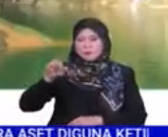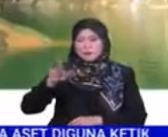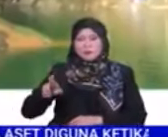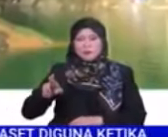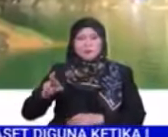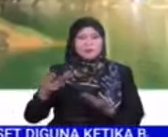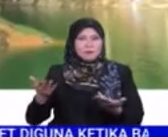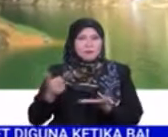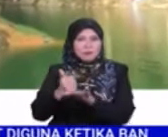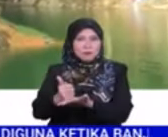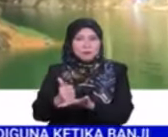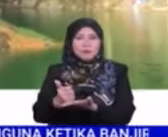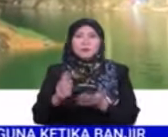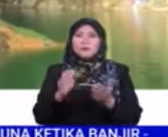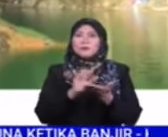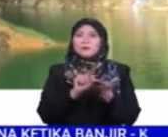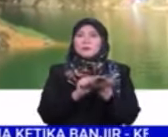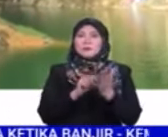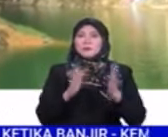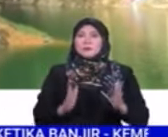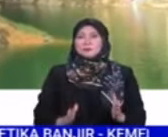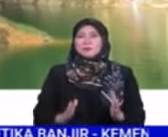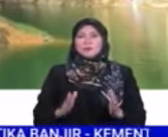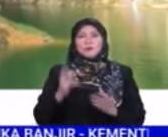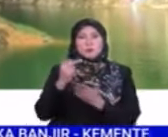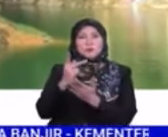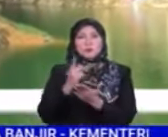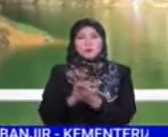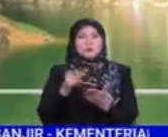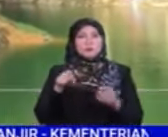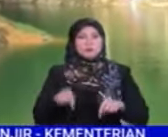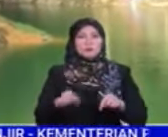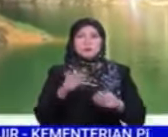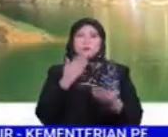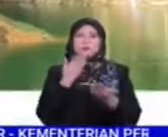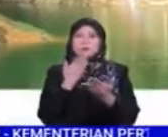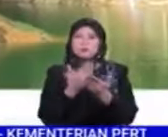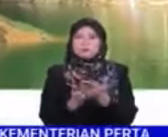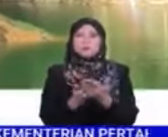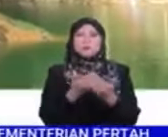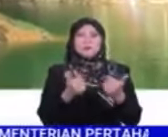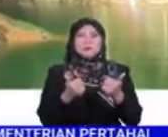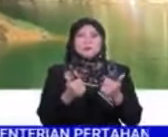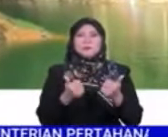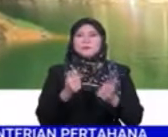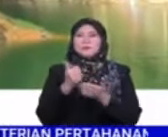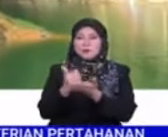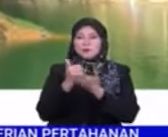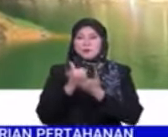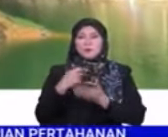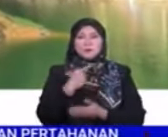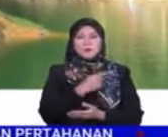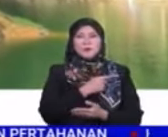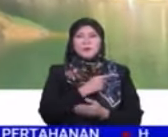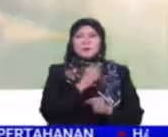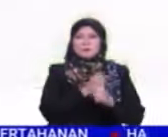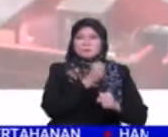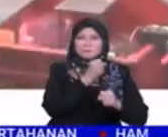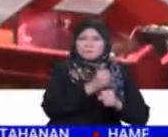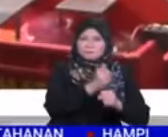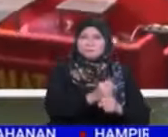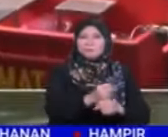Jadi sebagai media, khususnya sebegini amatlah dihargai dan ianya dapat membantu kami menjalankan